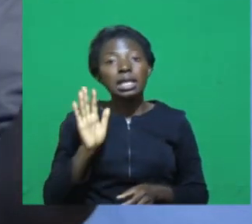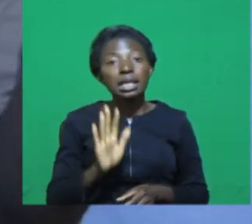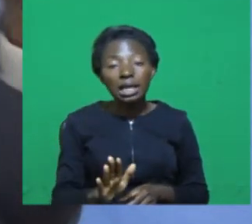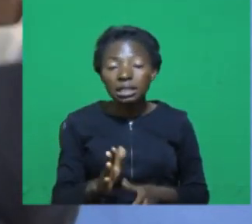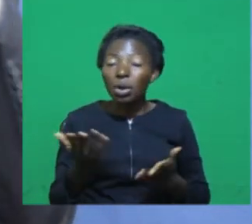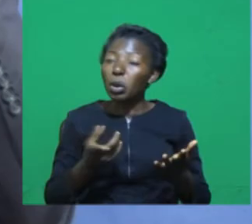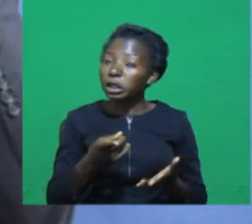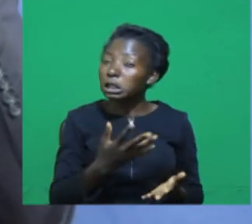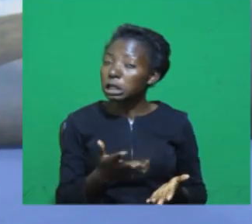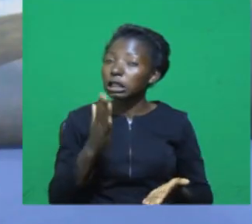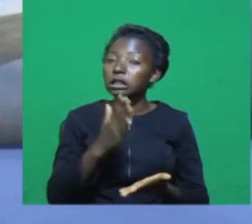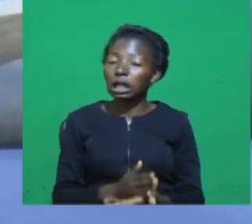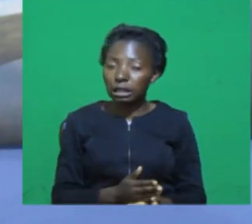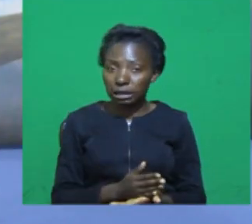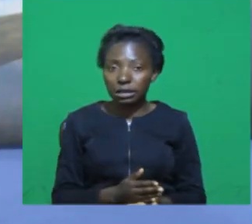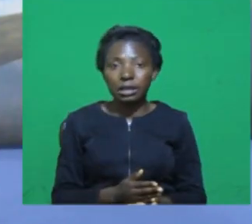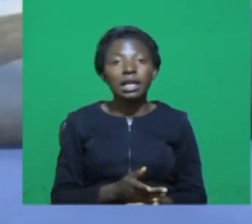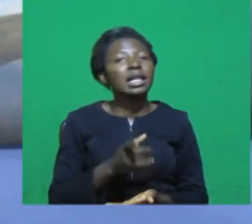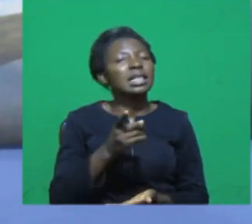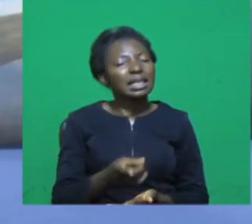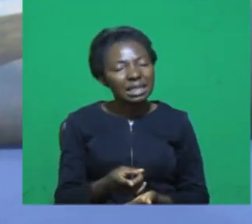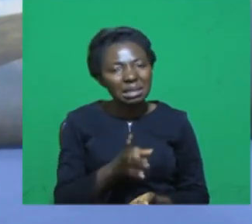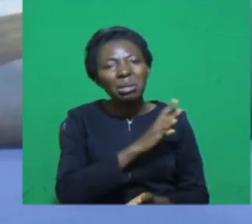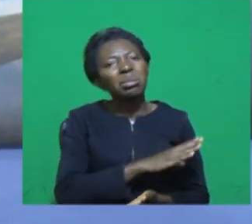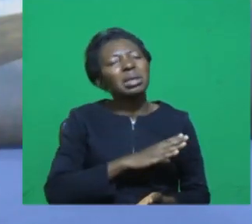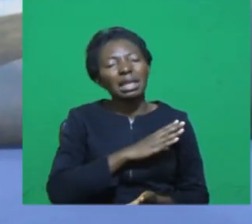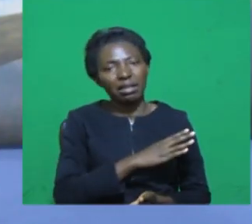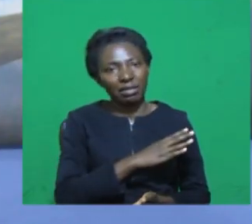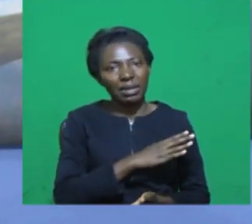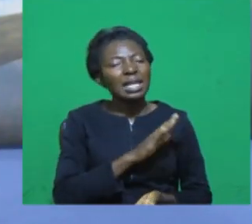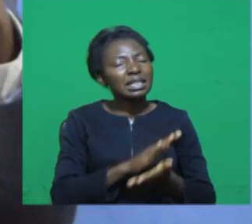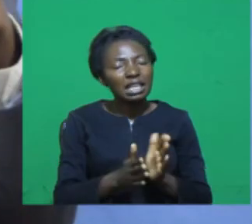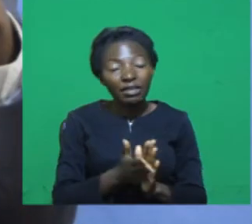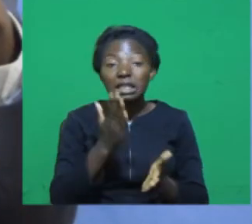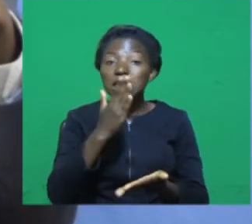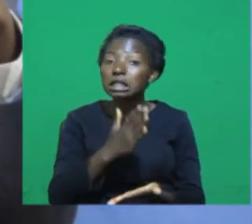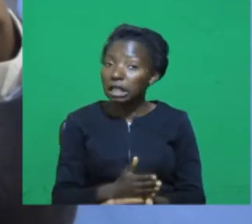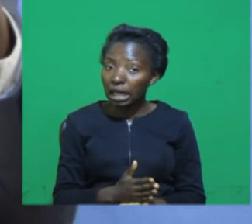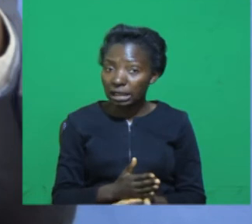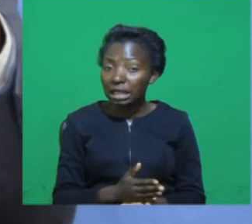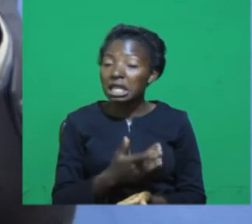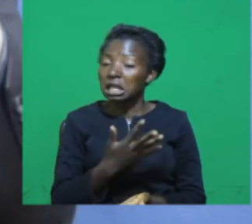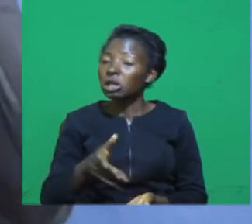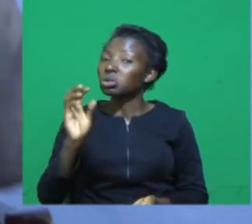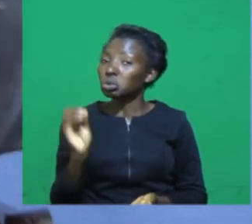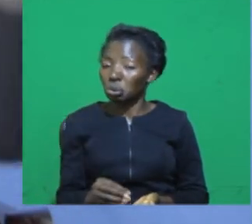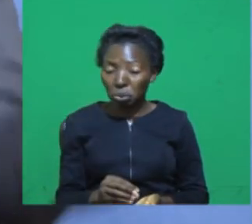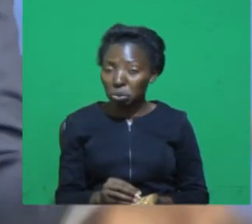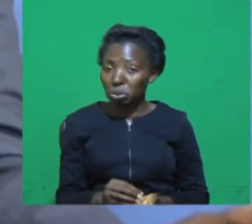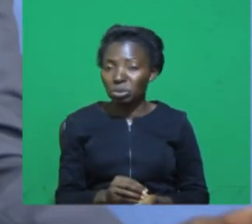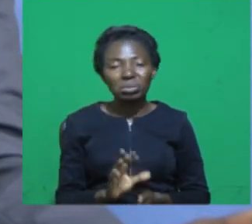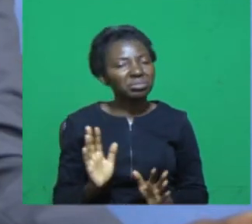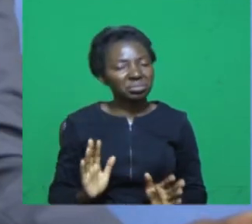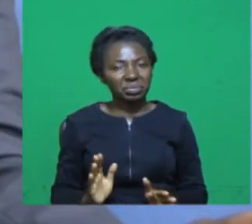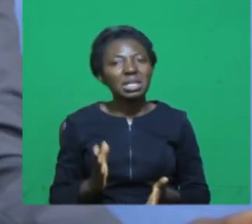kumakona kwazvinobva nako hakusi kunhu kweko kuti zvakatanga zviri zvinhu